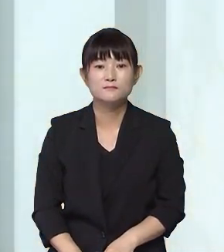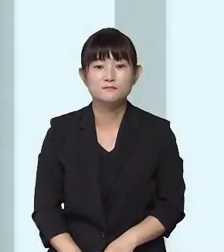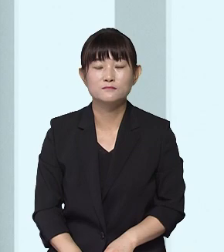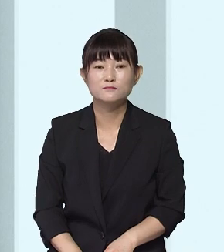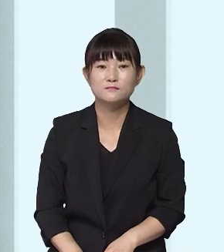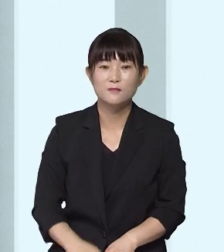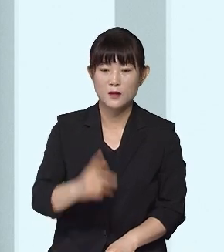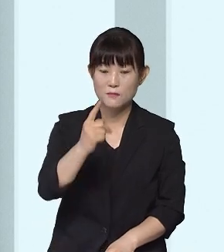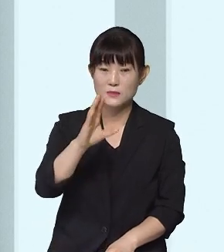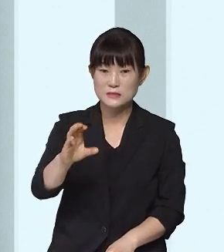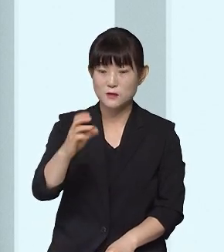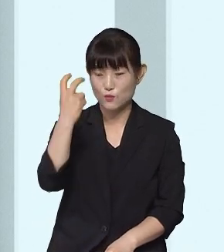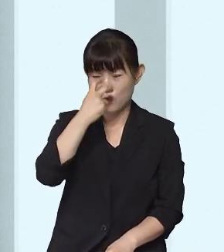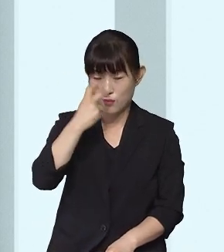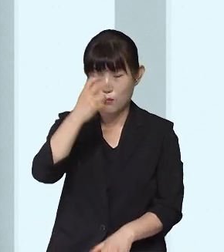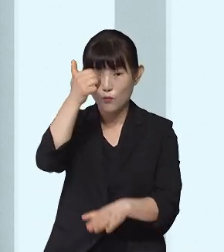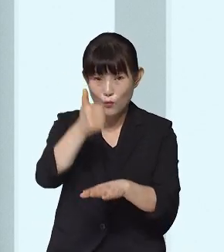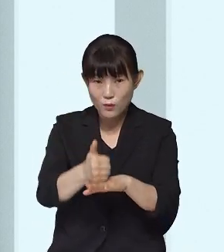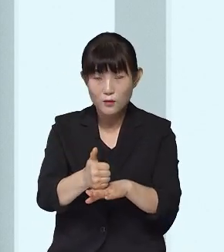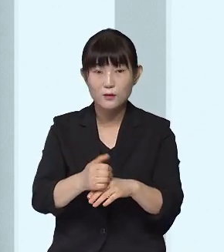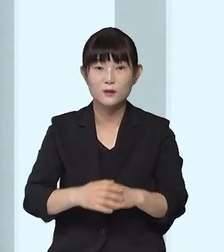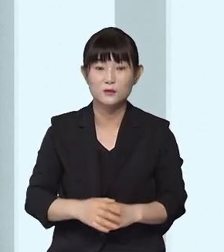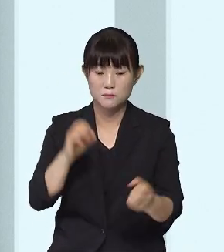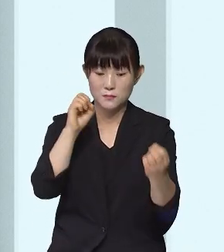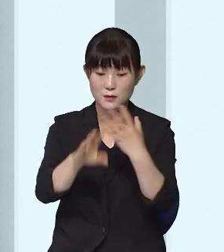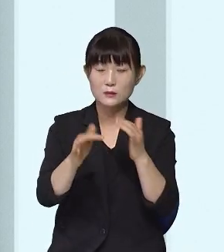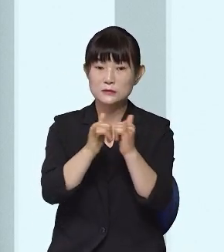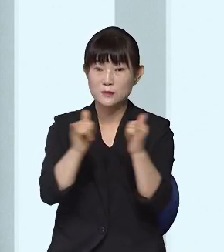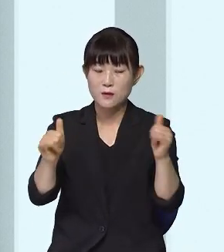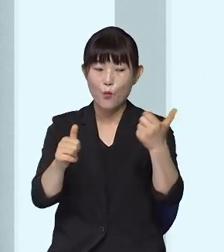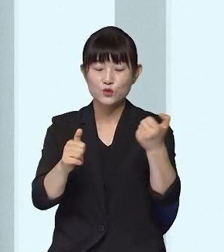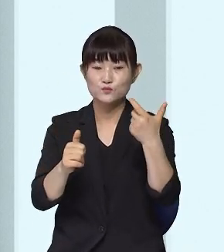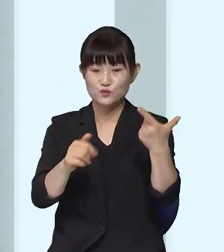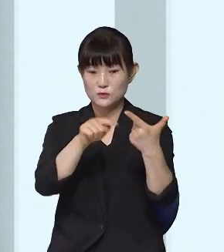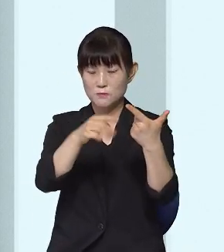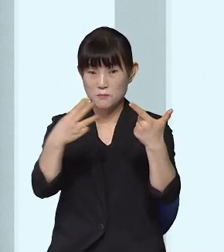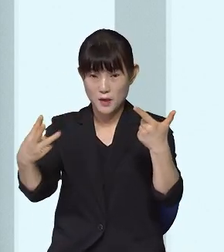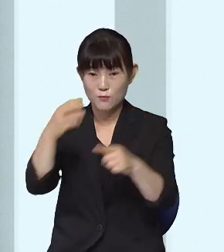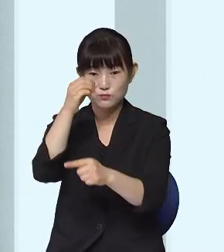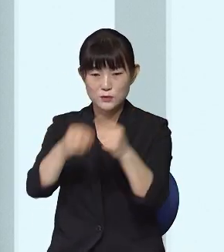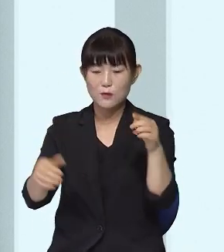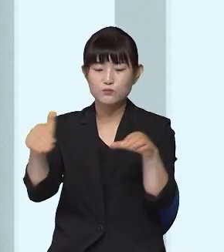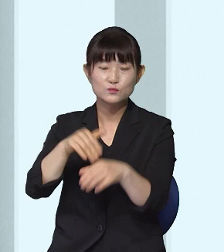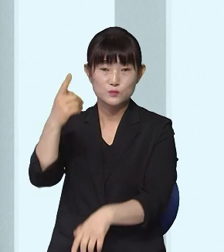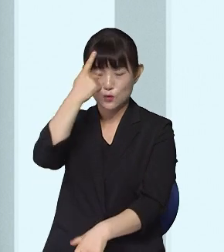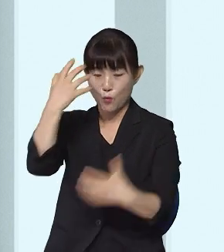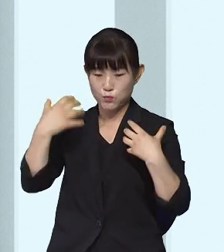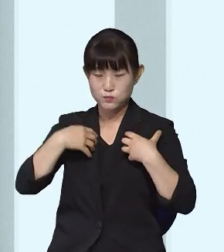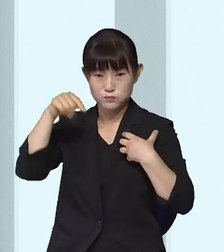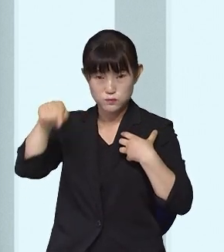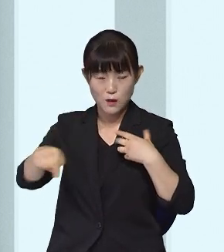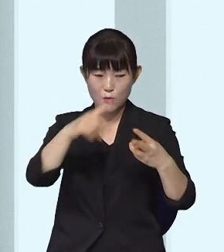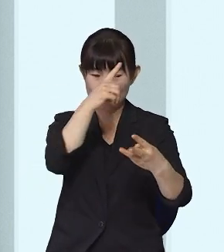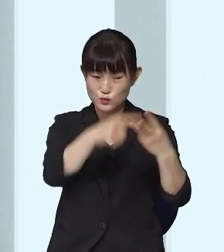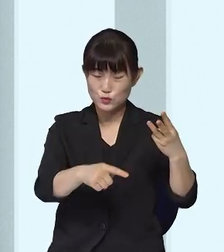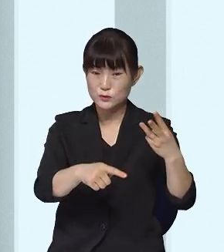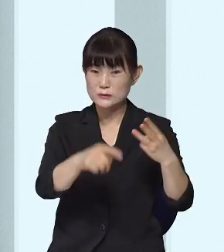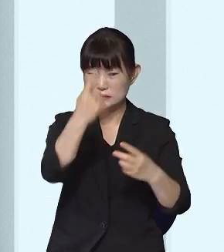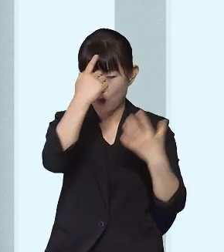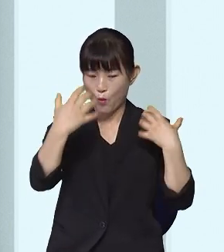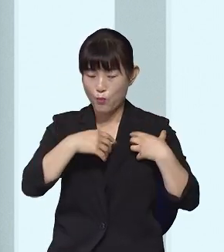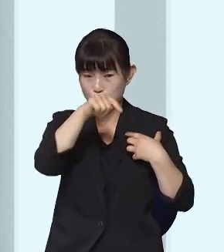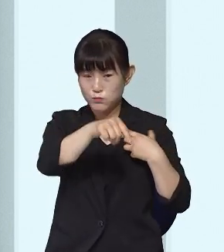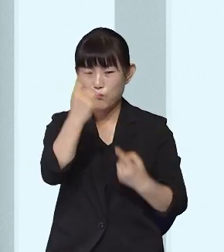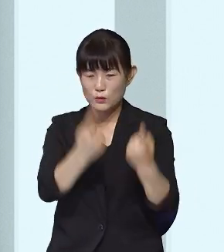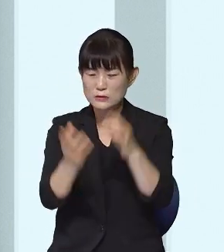최근 kbc 가 실시한 여론조사에서 응답자의 56.3% 는 문재인 정보가 윤석열 정보보다 코론 알고